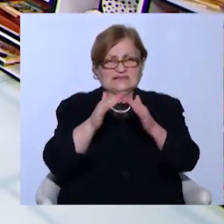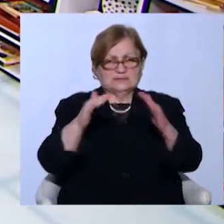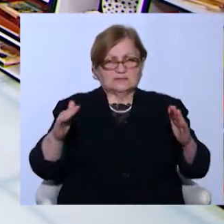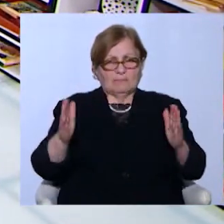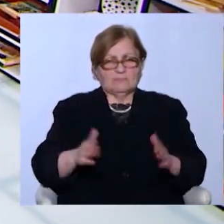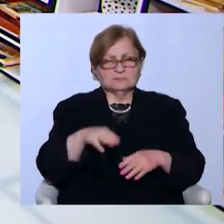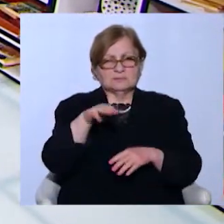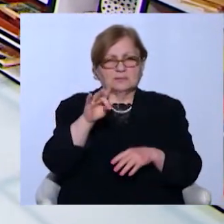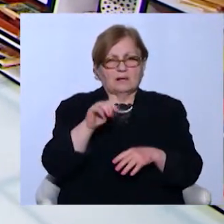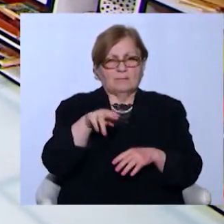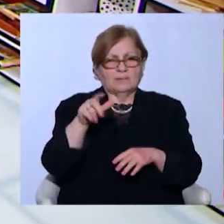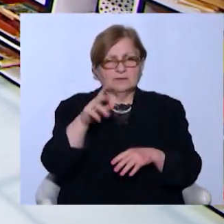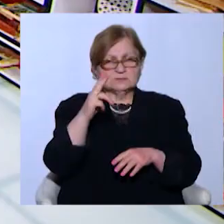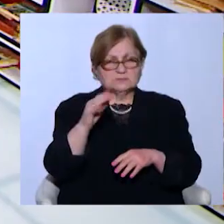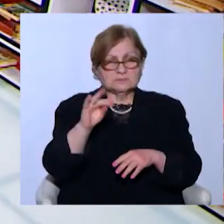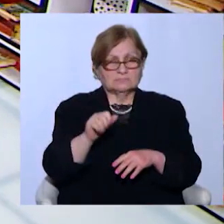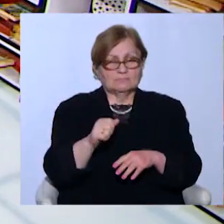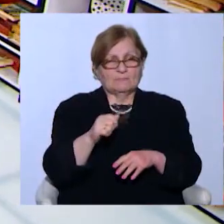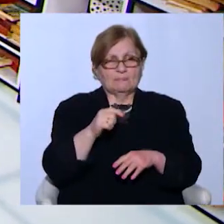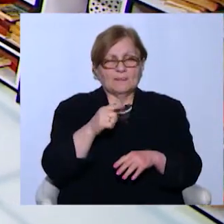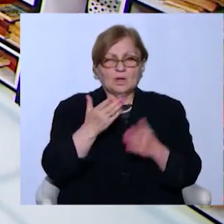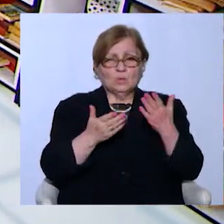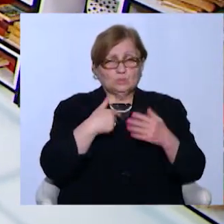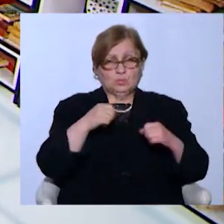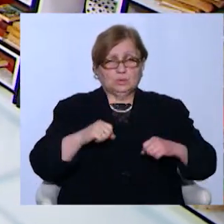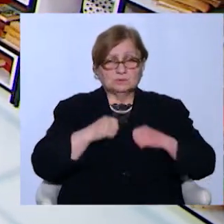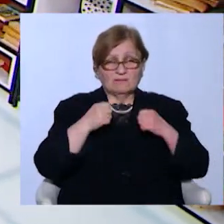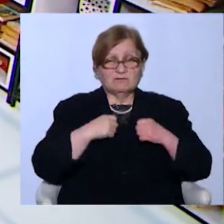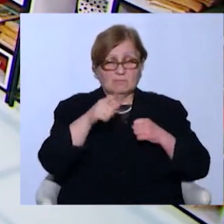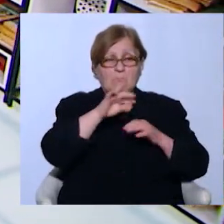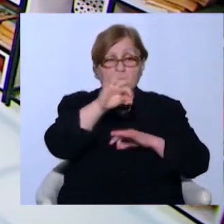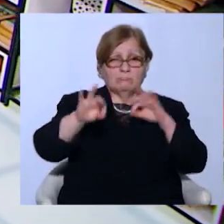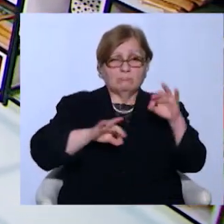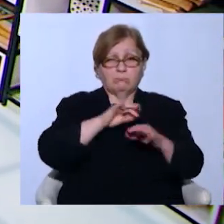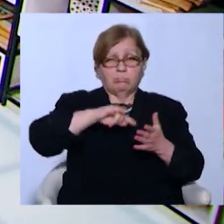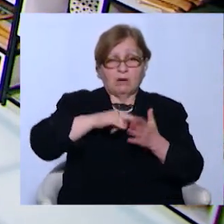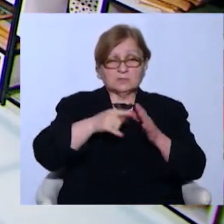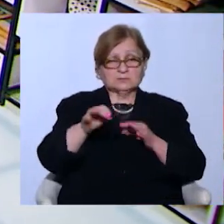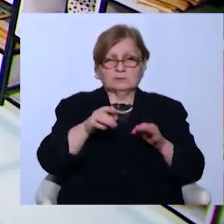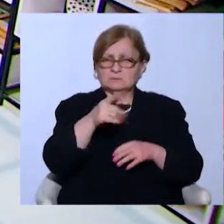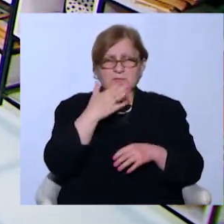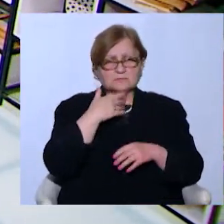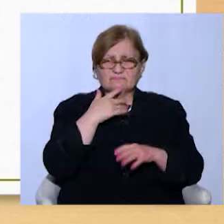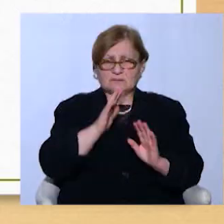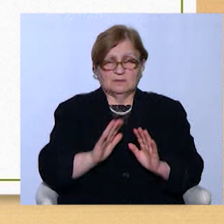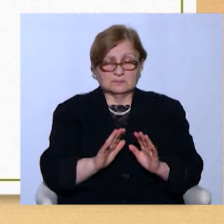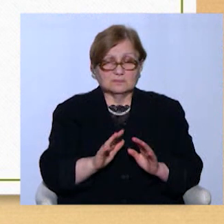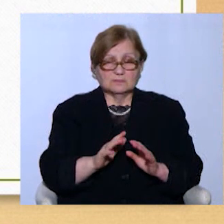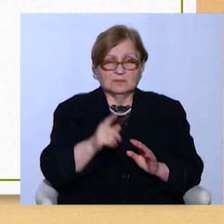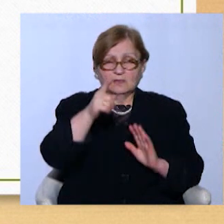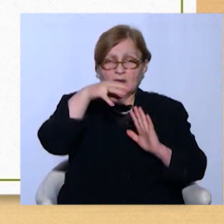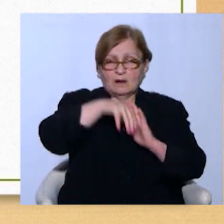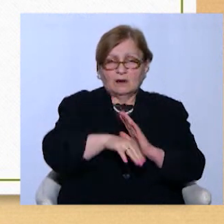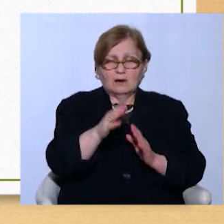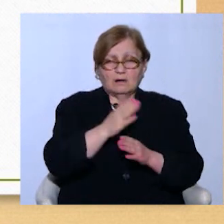რომლის რომ მოვინდომოთ ფართობების დათვლა, მოკლედ არც ისე მარტივად არ არის საქმე, იმიტომ რომ ამ